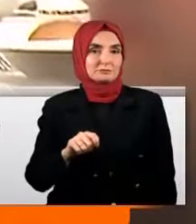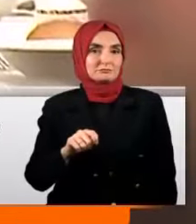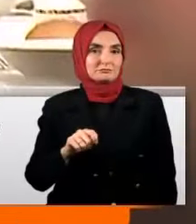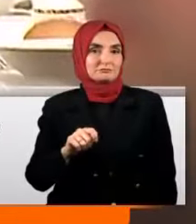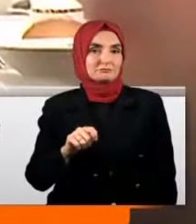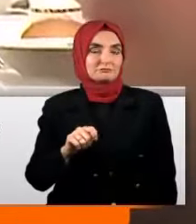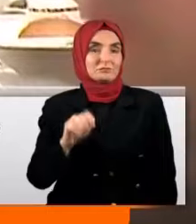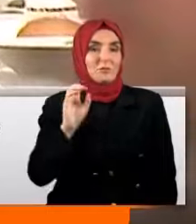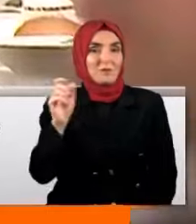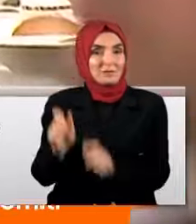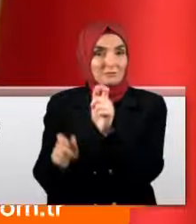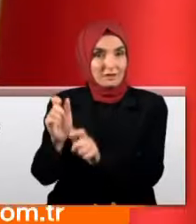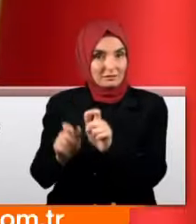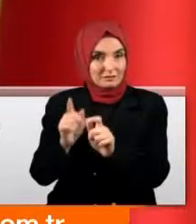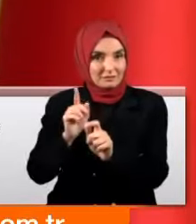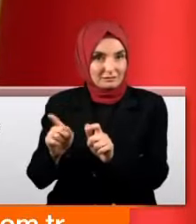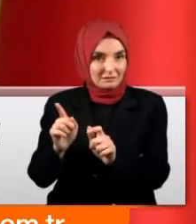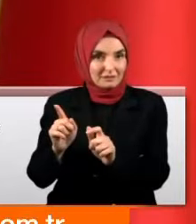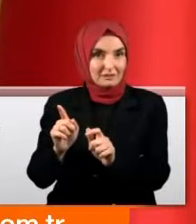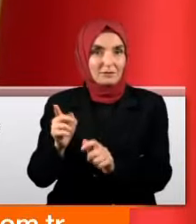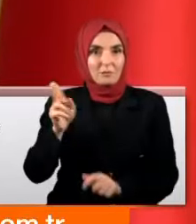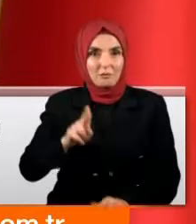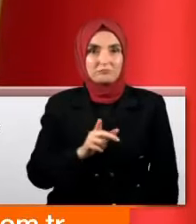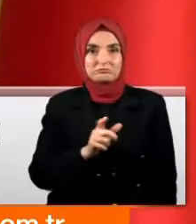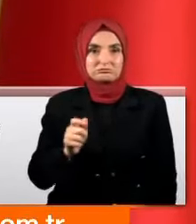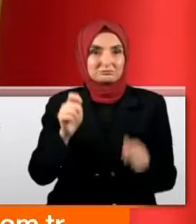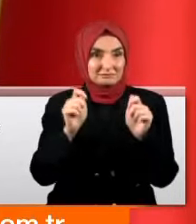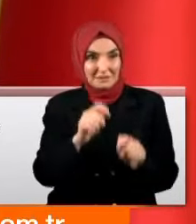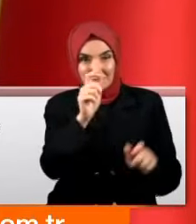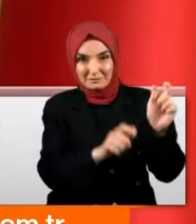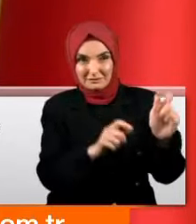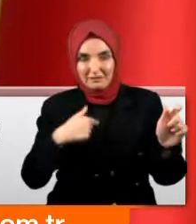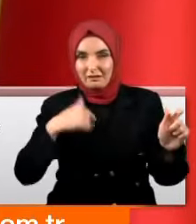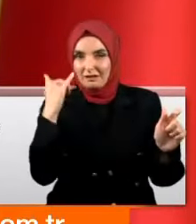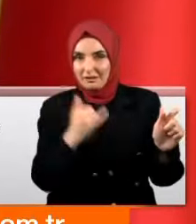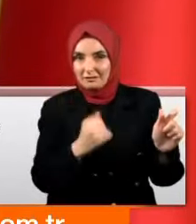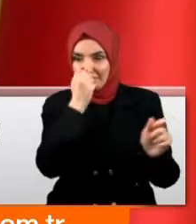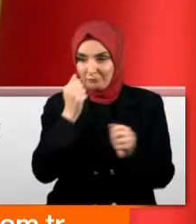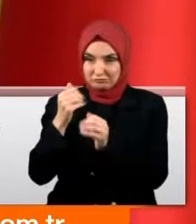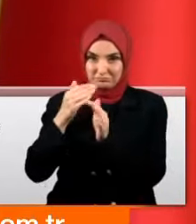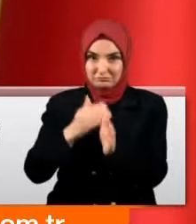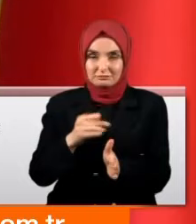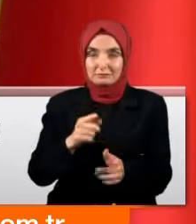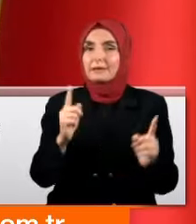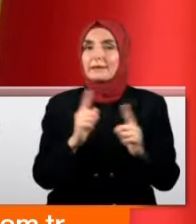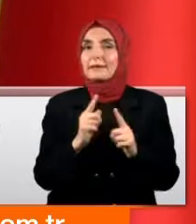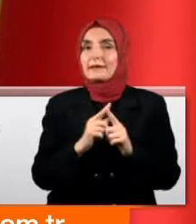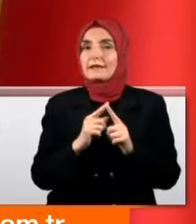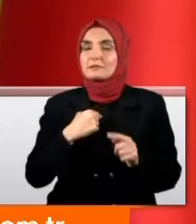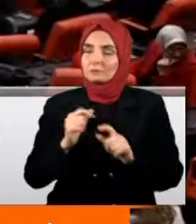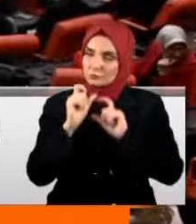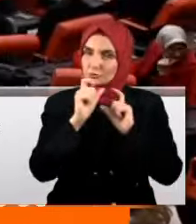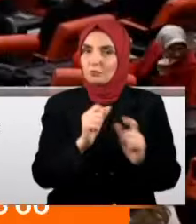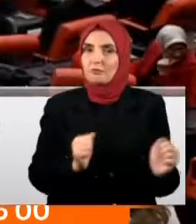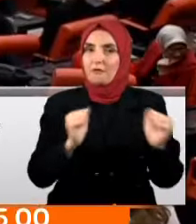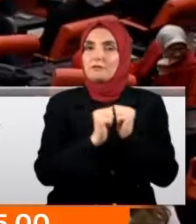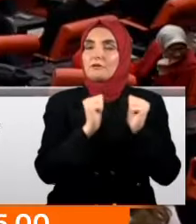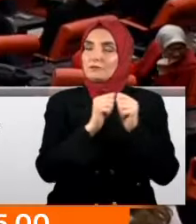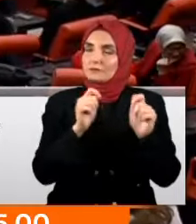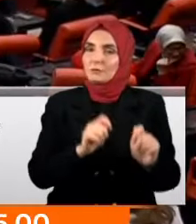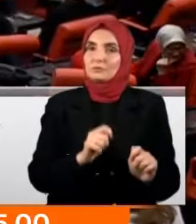canına kasteden alçaklara döktükleri her damla kanın hesabını misliyle sormaya devam edeceğiz.